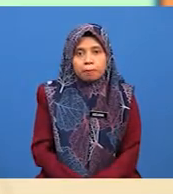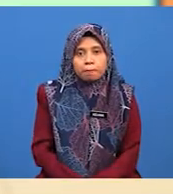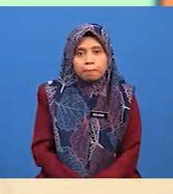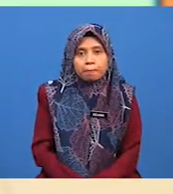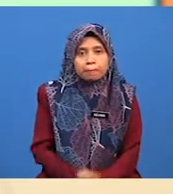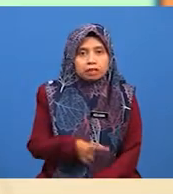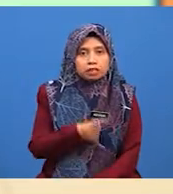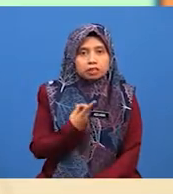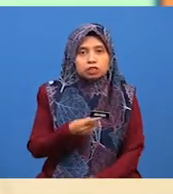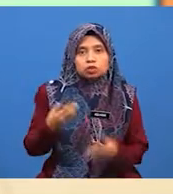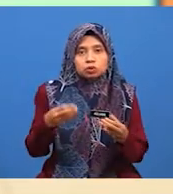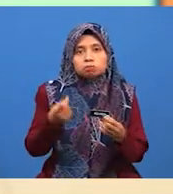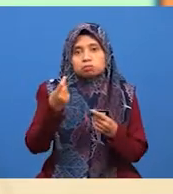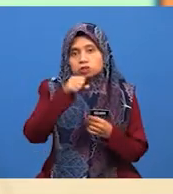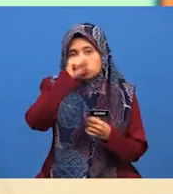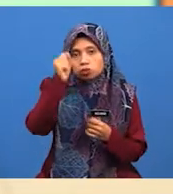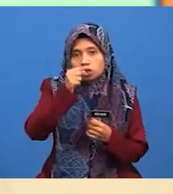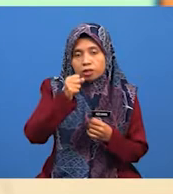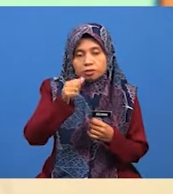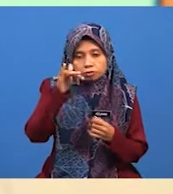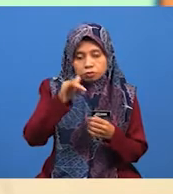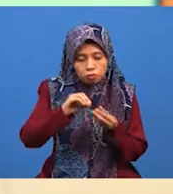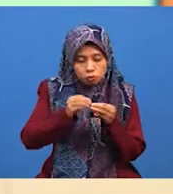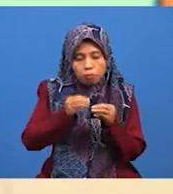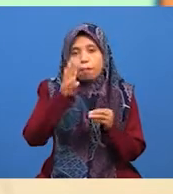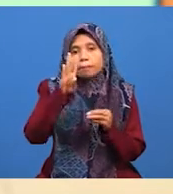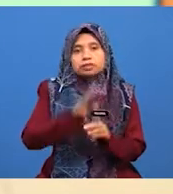Kita cuba menjawab soalan yang keempat.